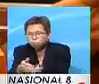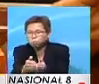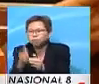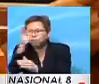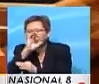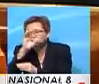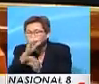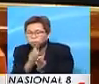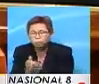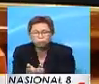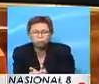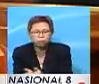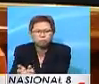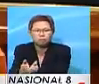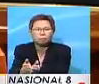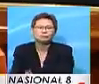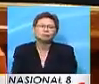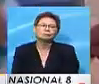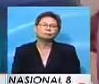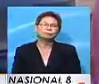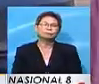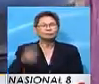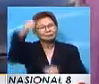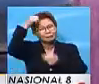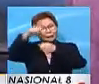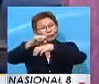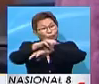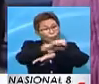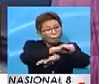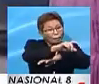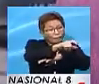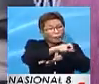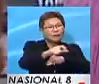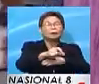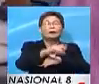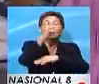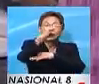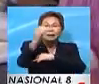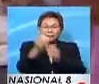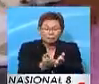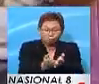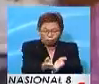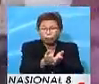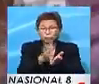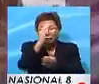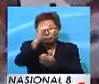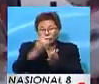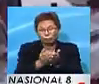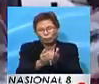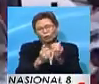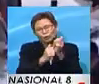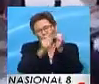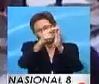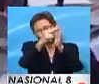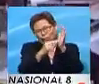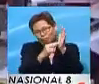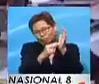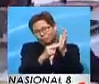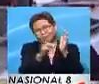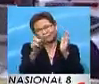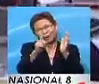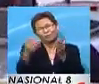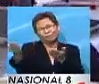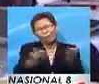adakan River block Dalam pada itu beliau mengingatkan para pengusaha bot mematuhi peraturan yang ditetapkan termasuk tidak